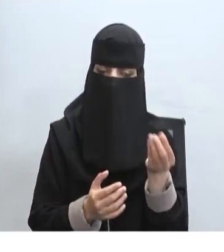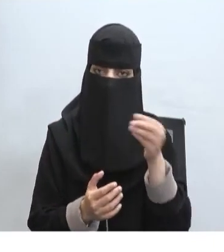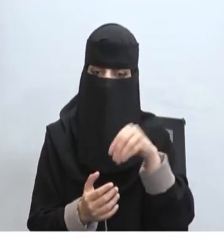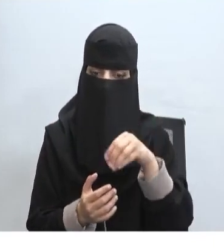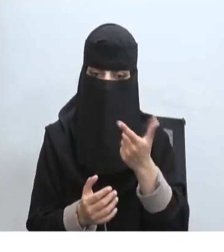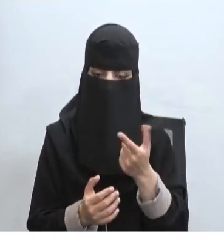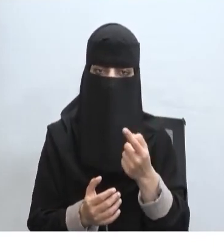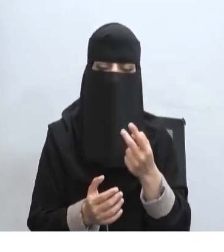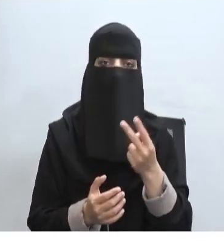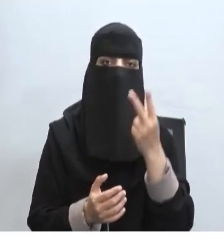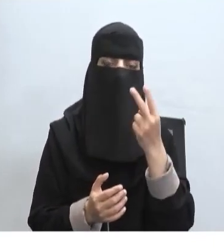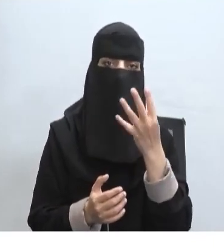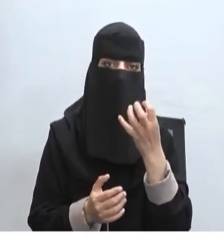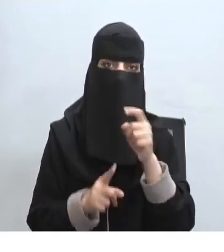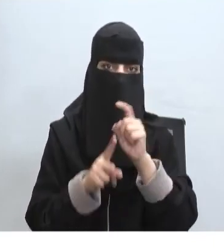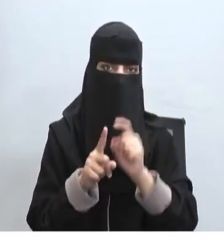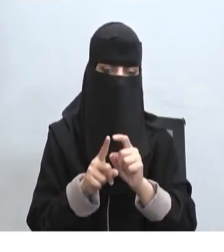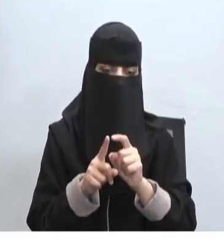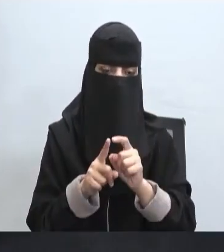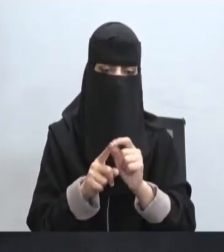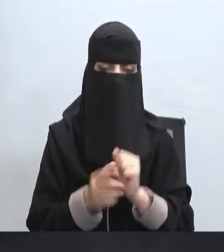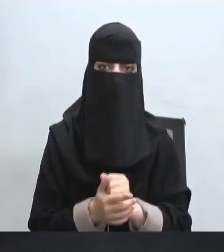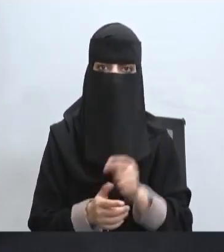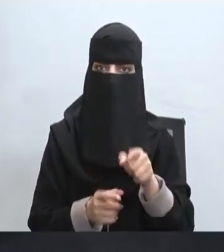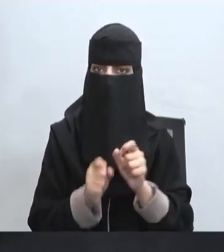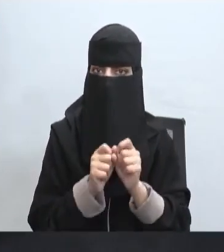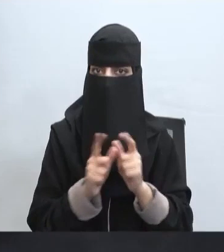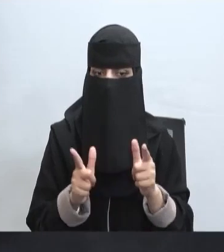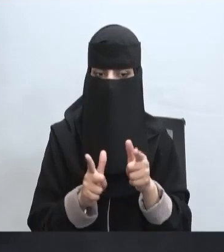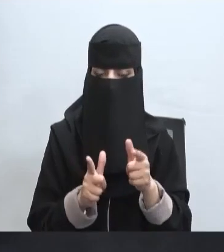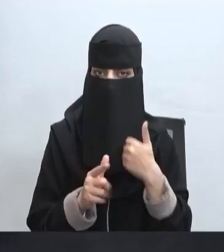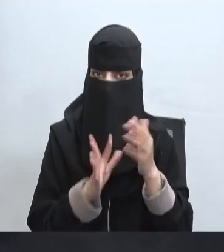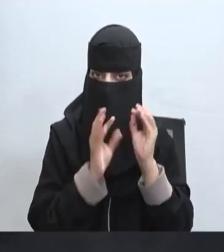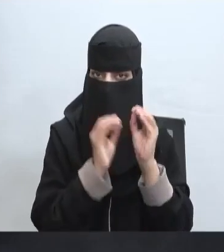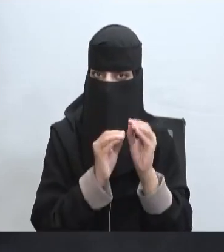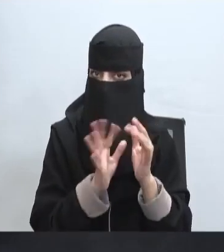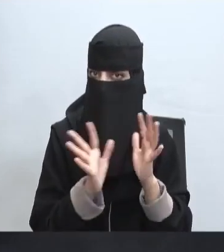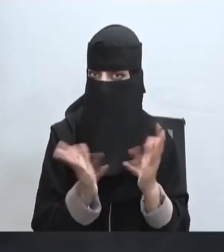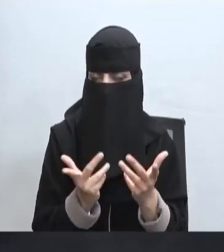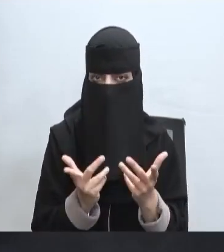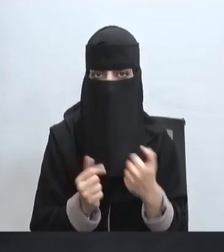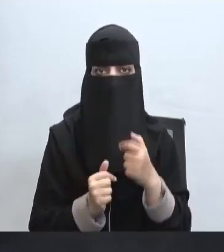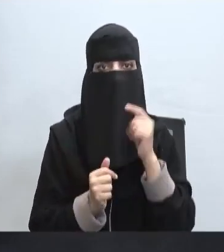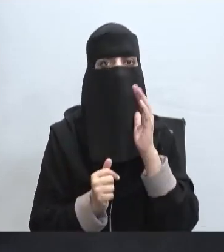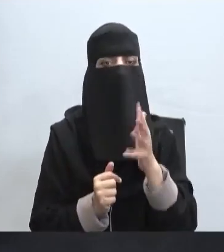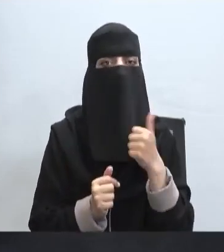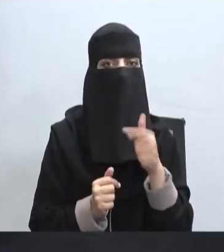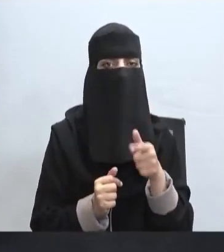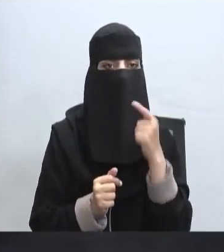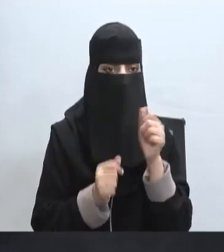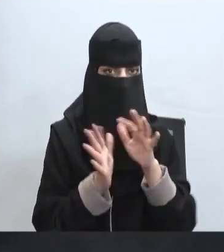بنسبه 42% على راس مالك وهذا ما ذكرناه سابقا انه حينما